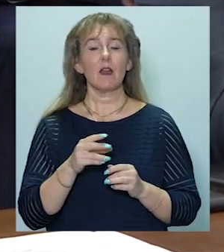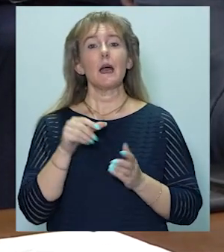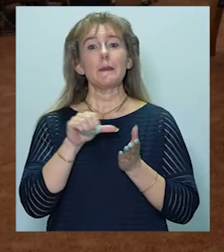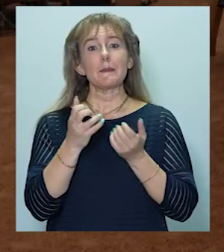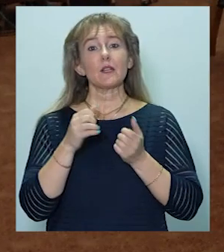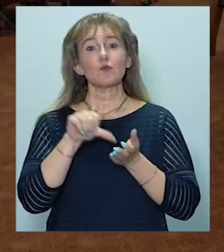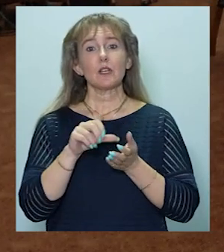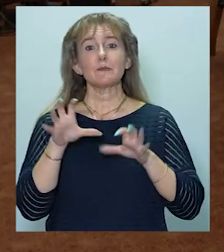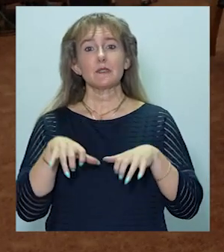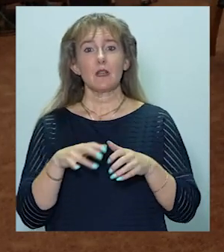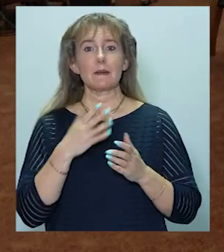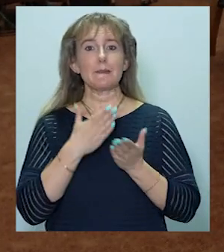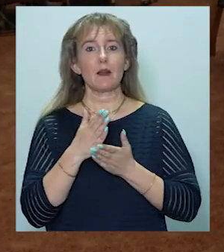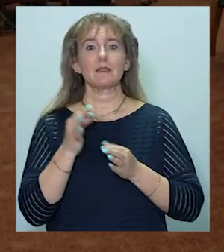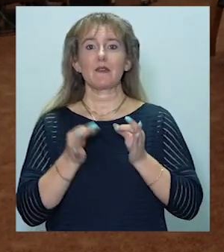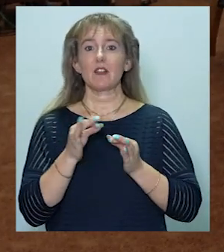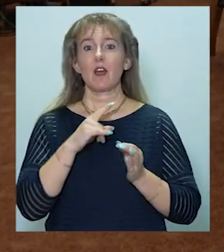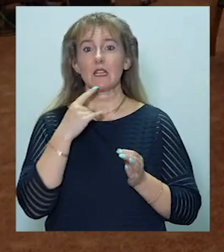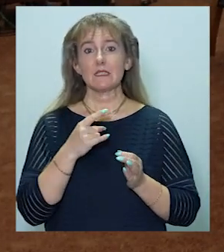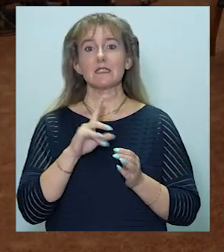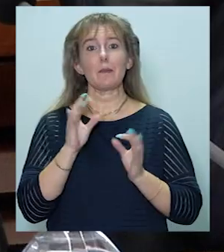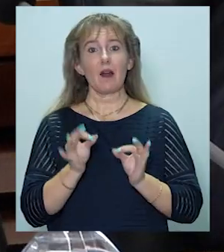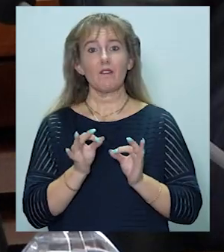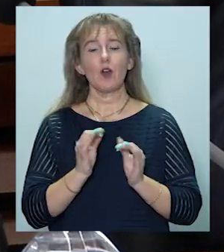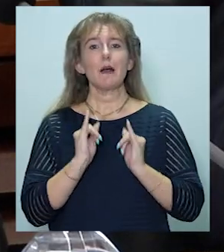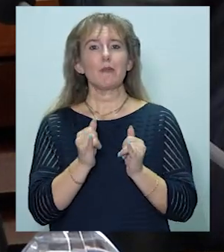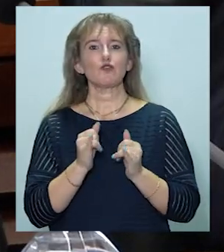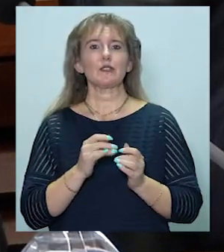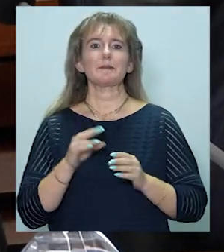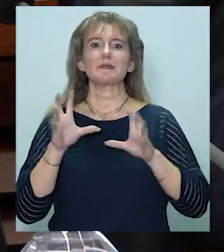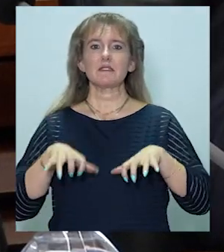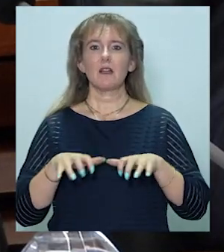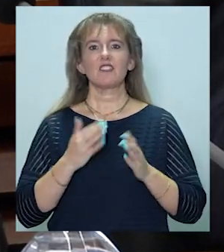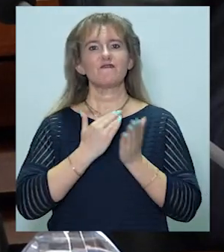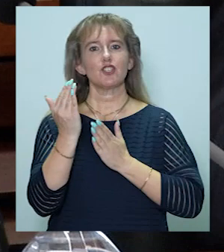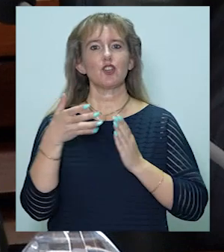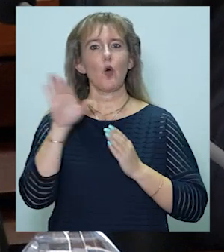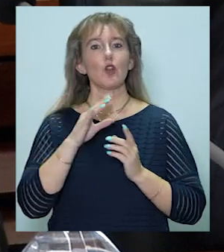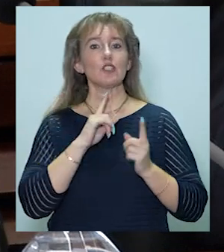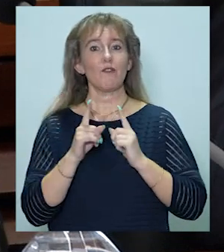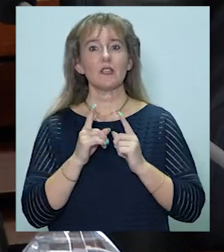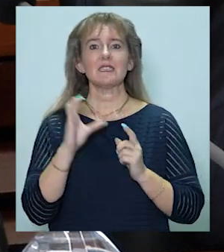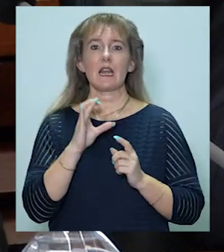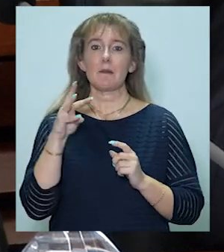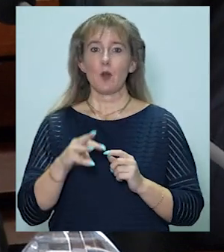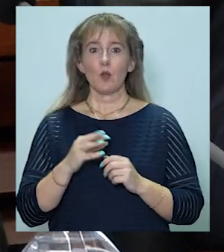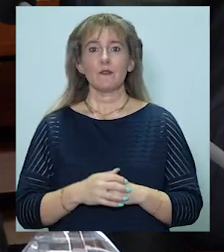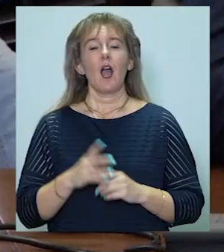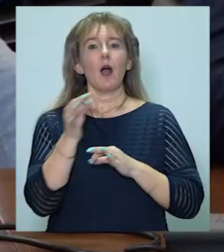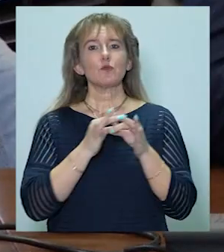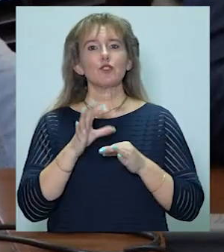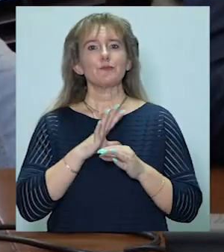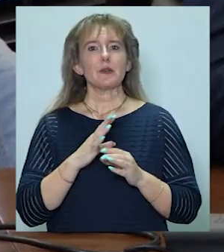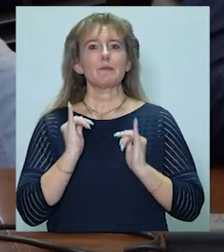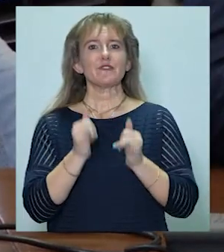В нем принял участие председатель партии «Справедливая Россия за правду», почетный председатель Высшего горного совета Сергей